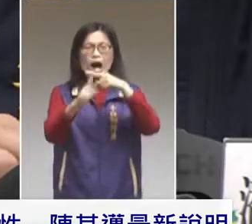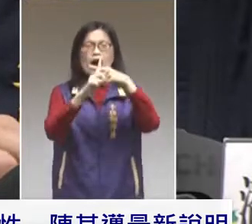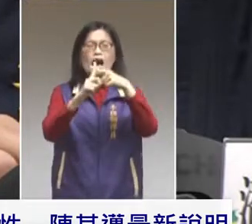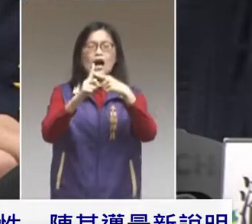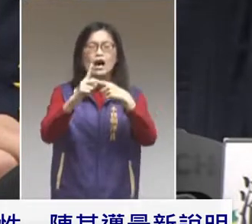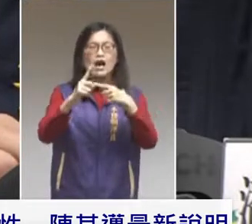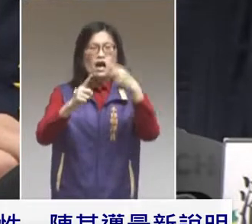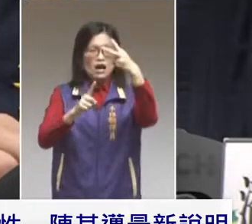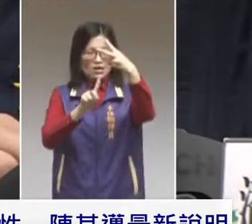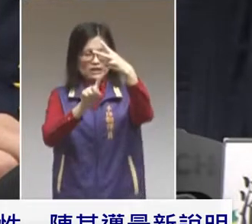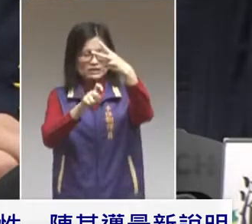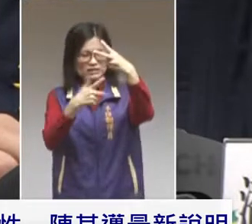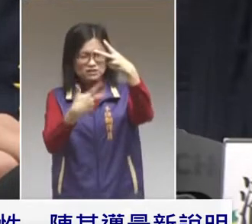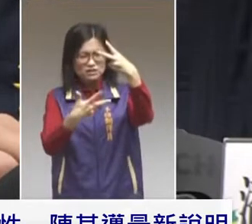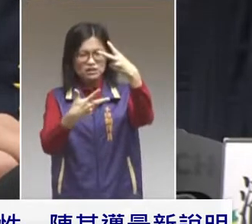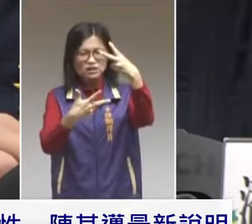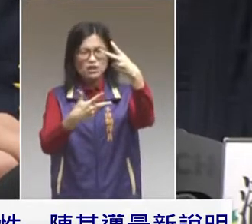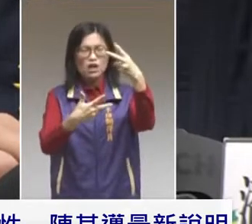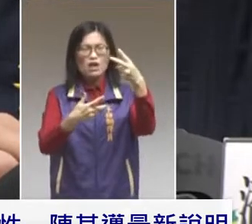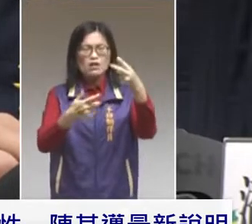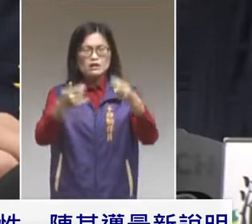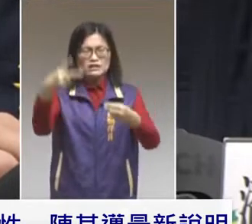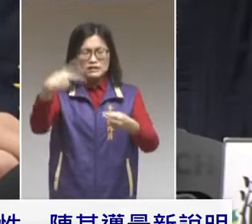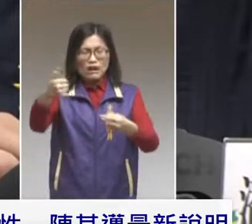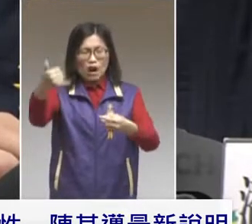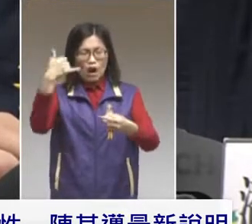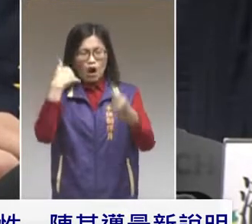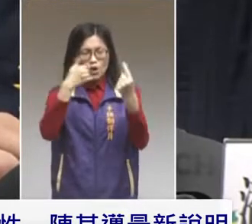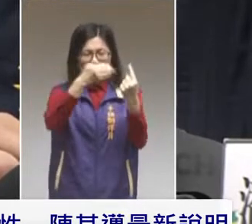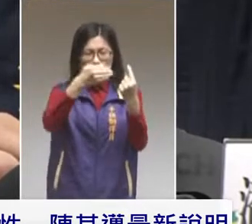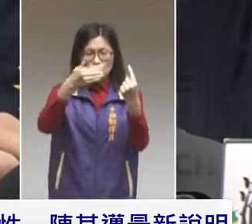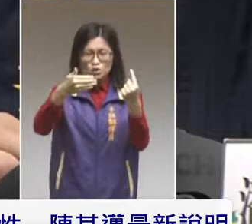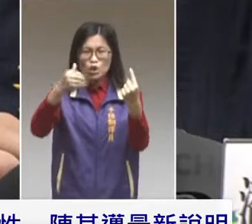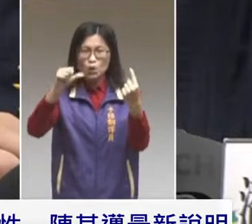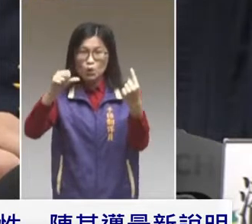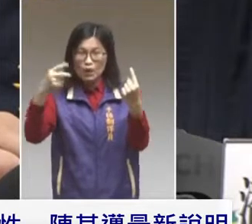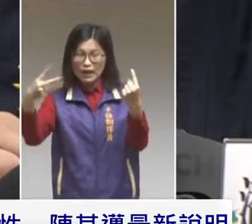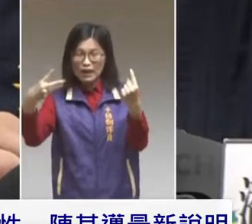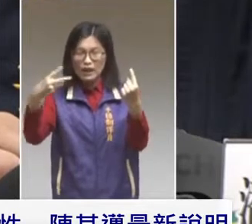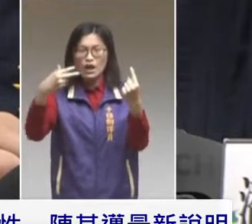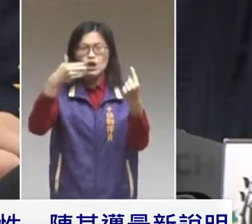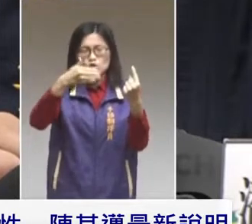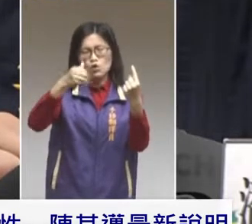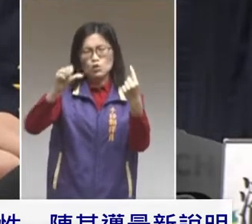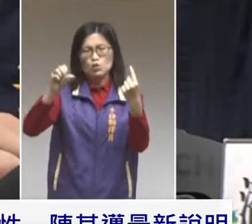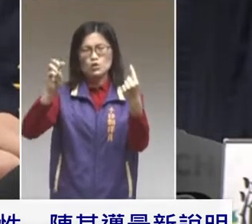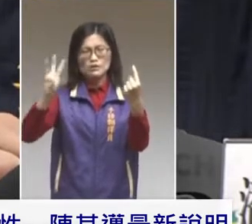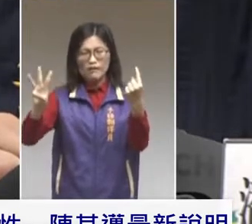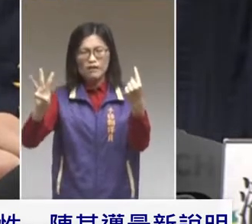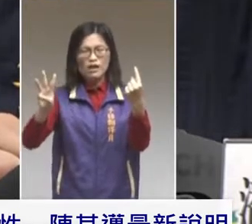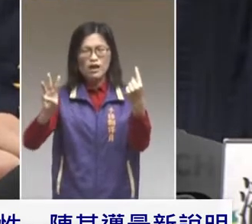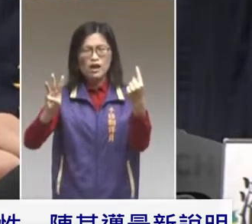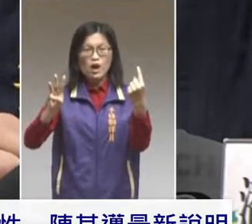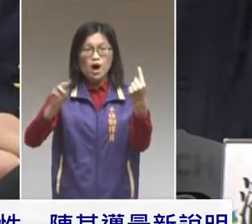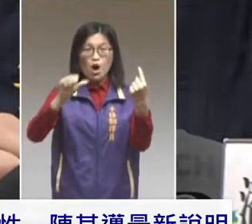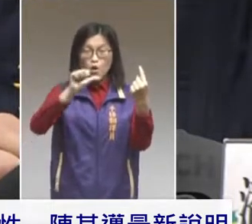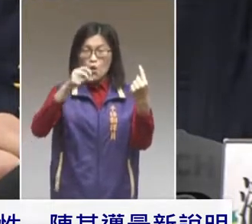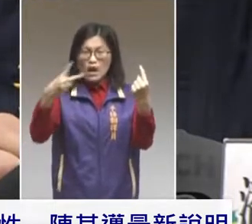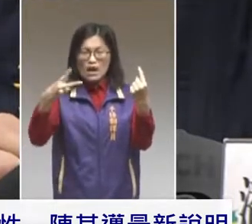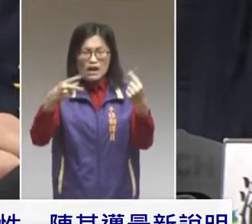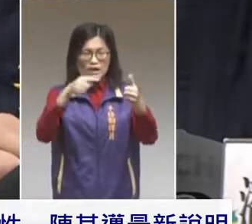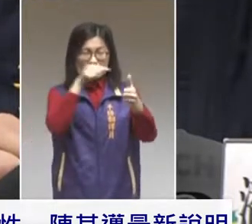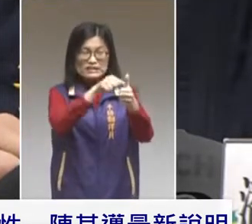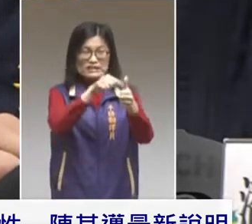采检呈现阳性之后呢，那隔一天27号，我们接获了19952跟19953这两位个